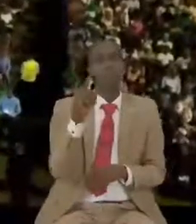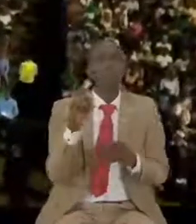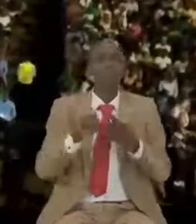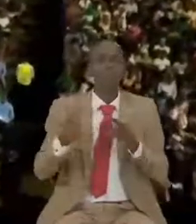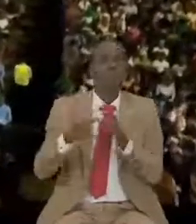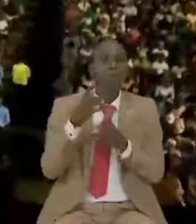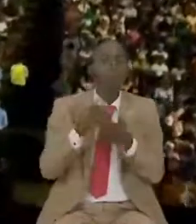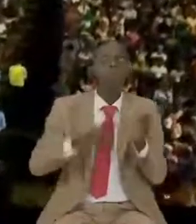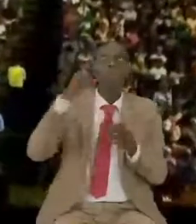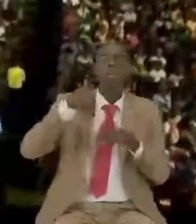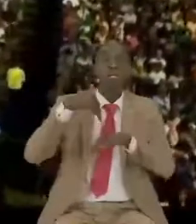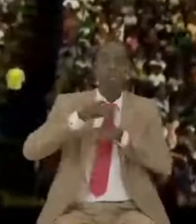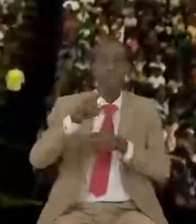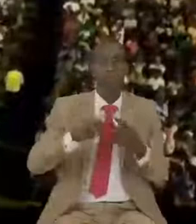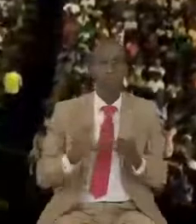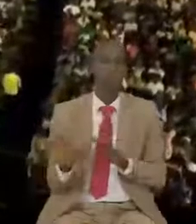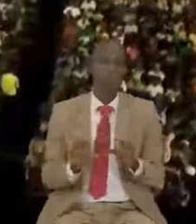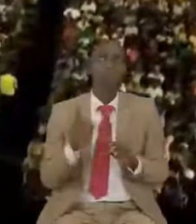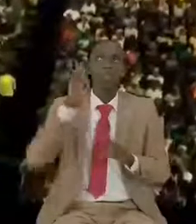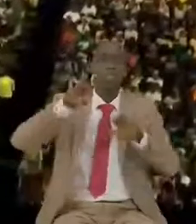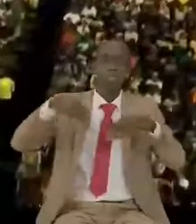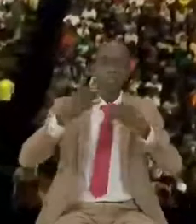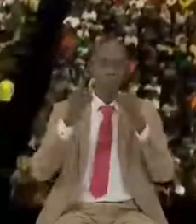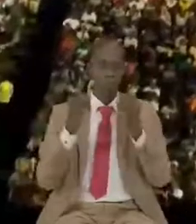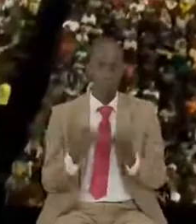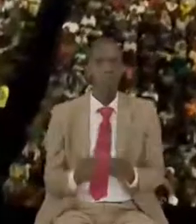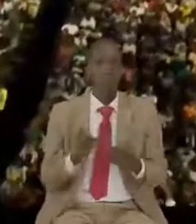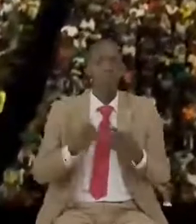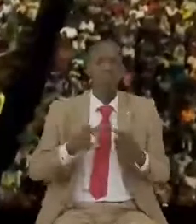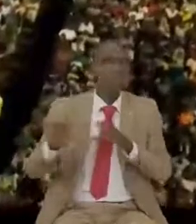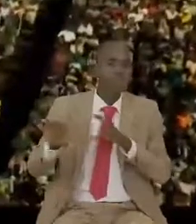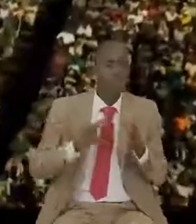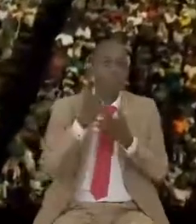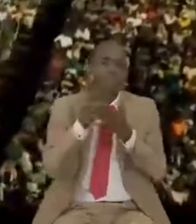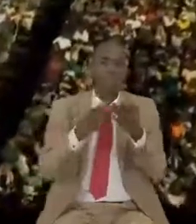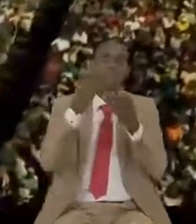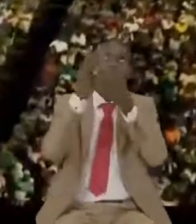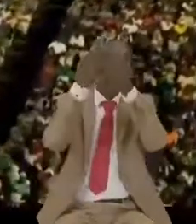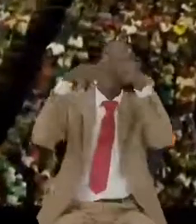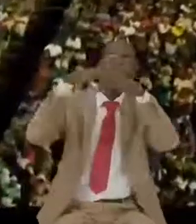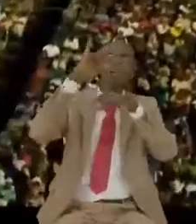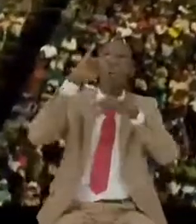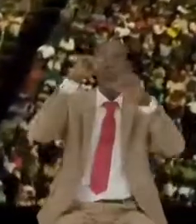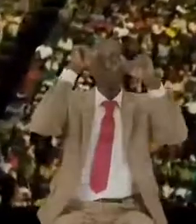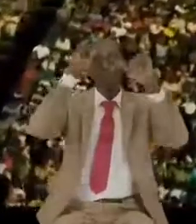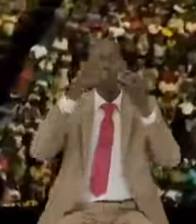ce qu'il a envoyé faire. Il a investi de pouvoir de faire ce que le Père